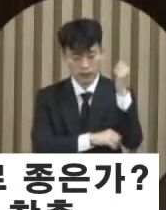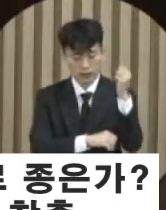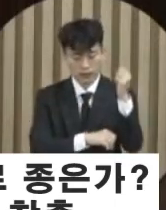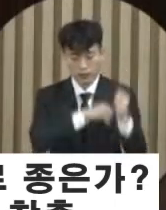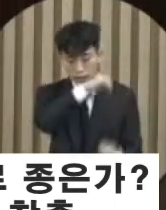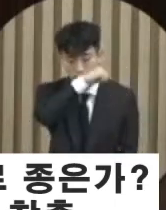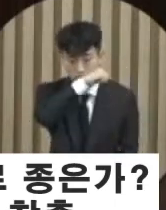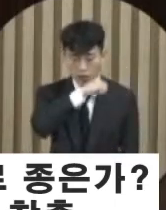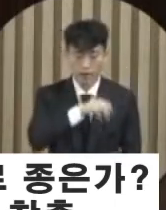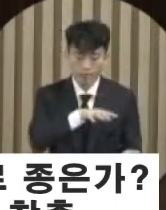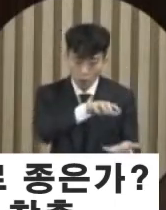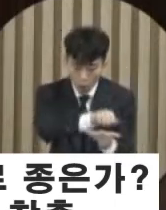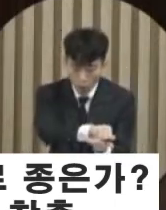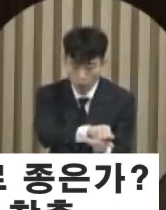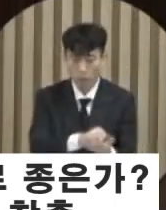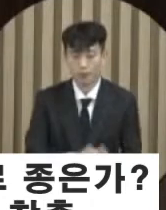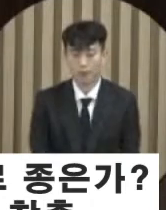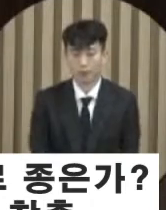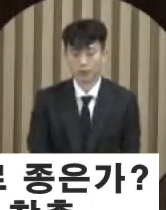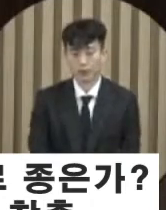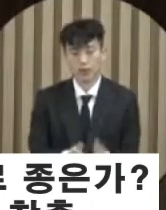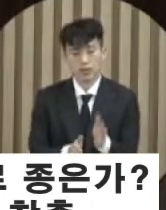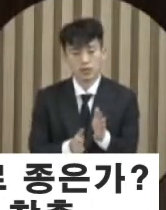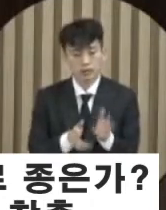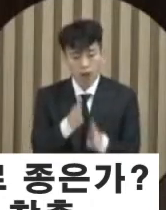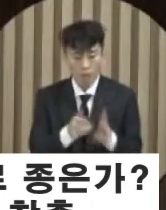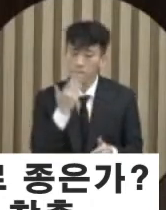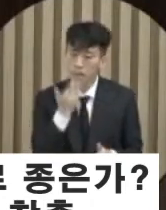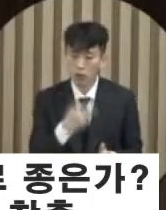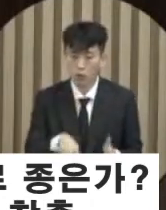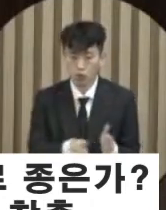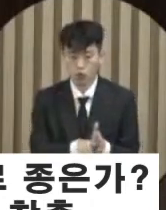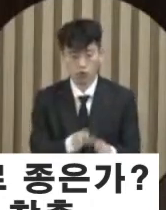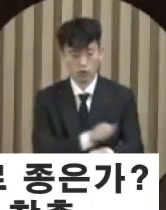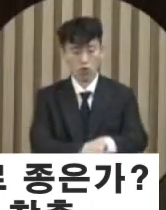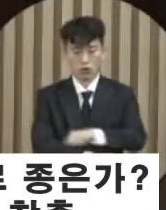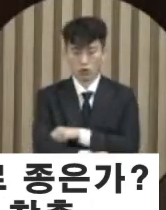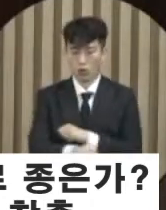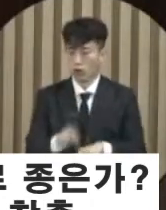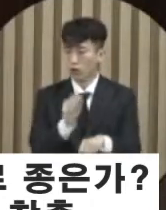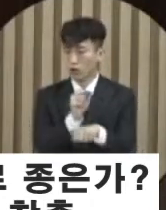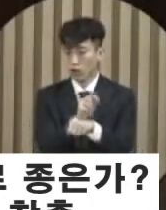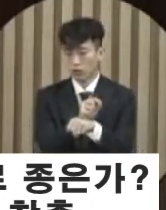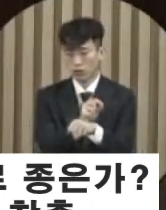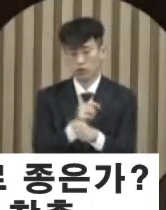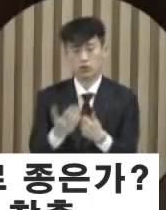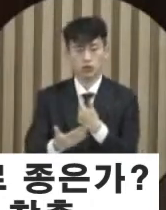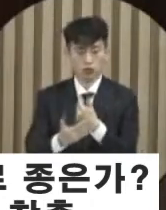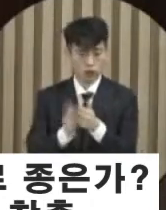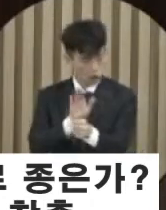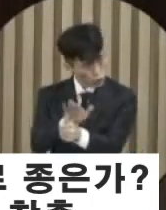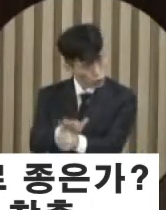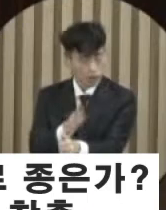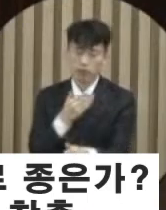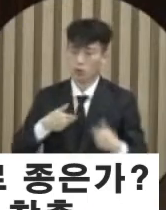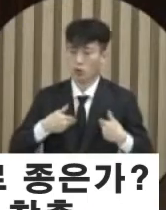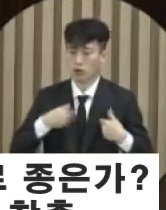상충해서 실질적인 도시공사 기능과 사업을 할 수 있도록 적극적인 재정적, 행정적 지원 검토가 필요하다고